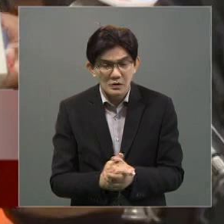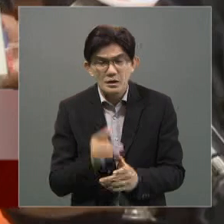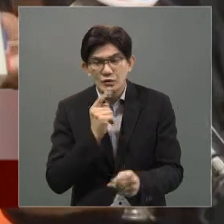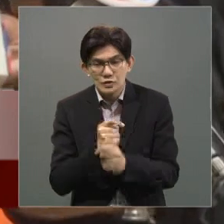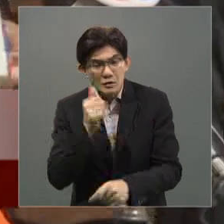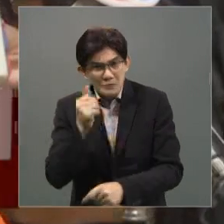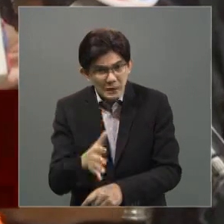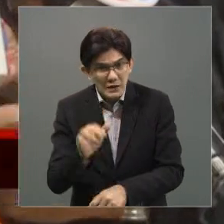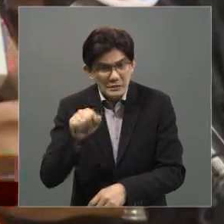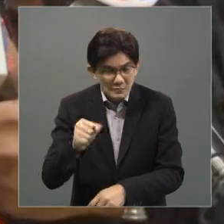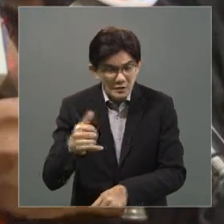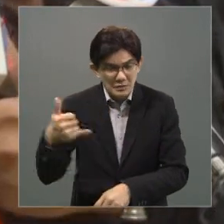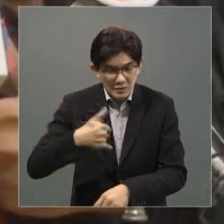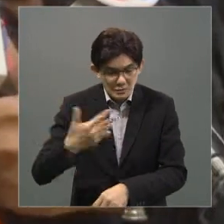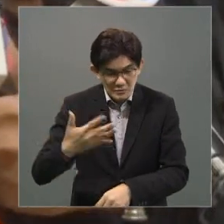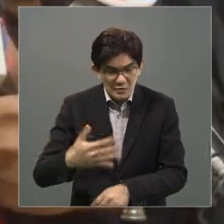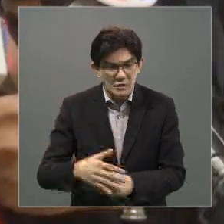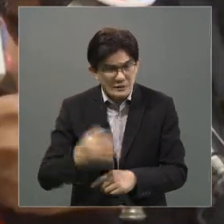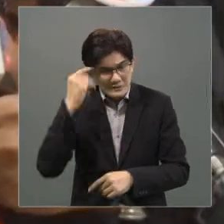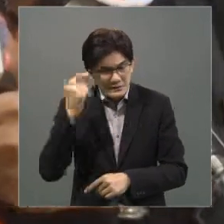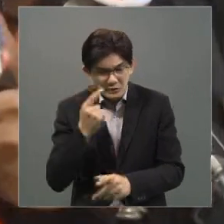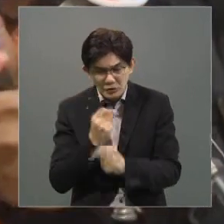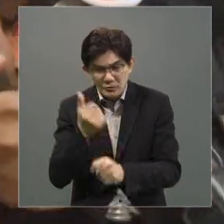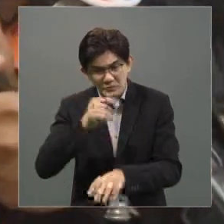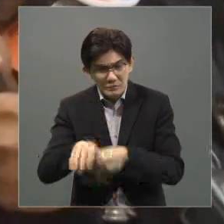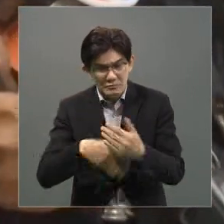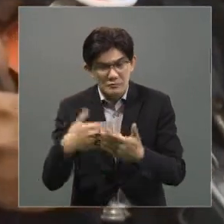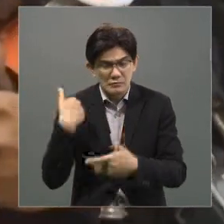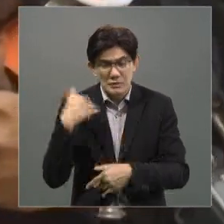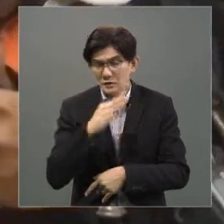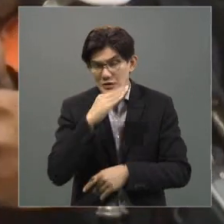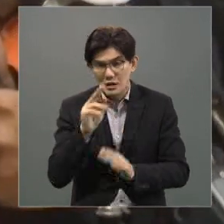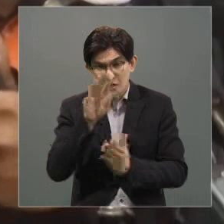า ไม่หรอกก็หาข้อมูลมาตอบได้อยู่แล้ว